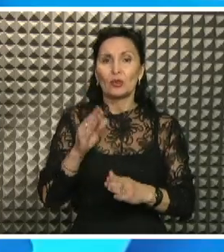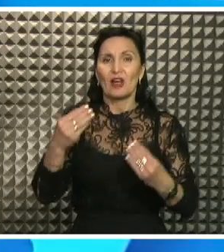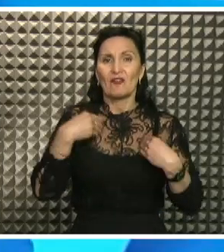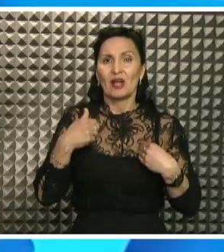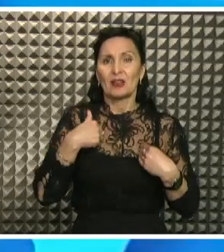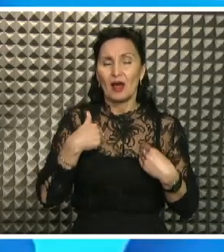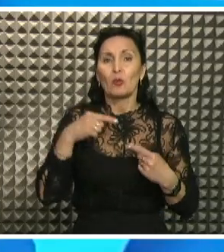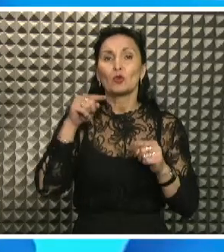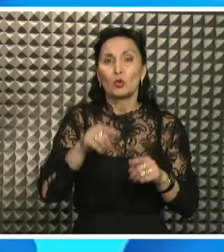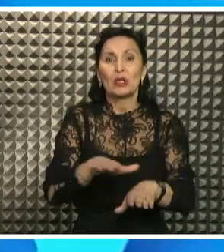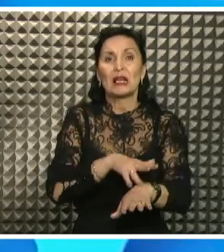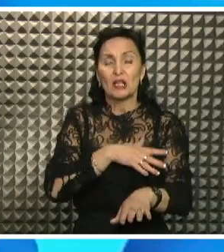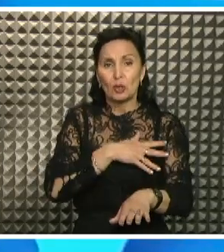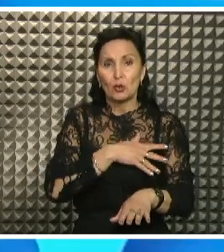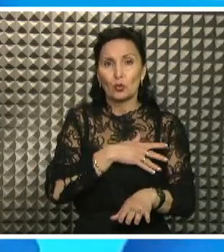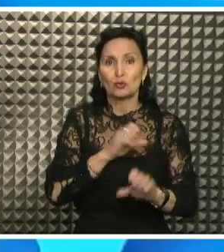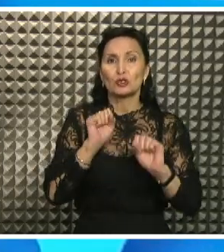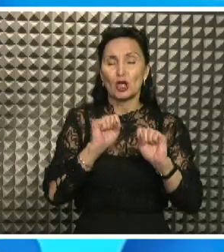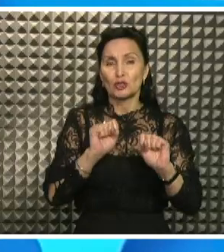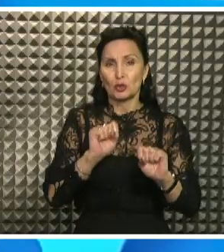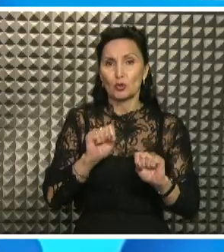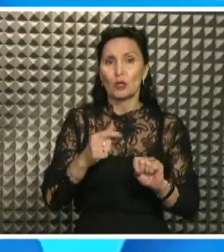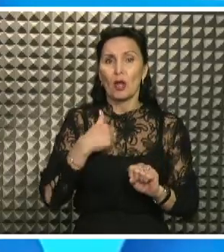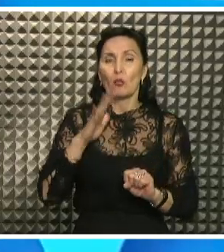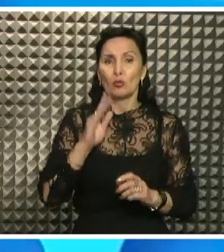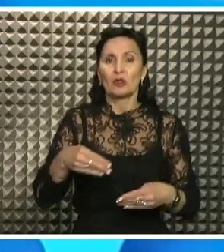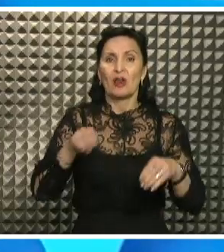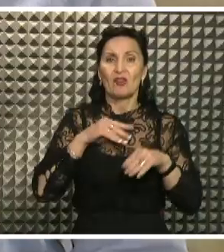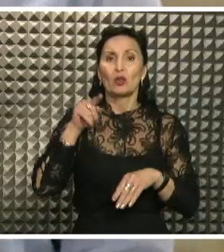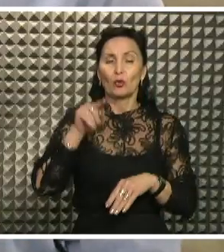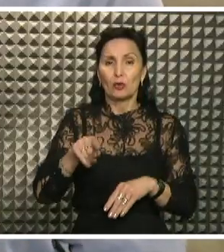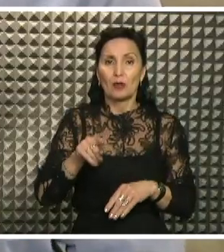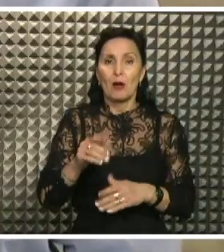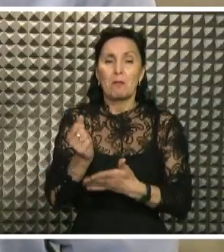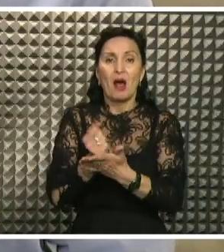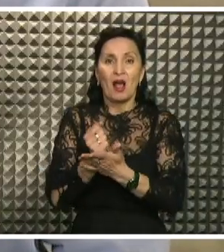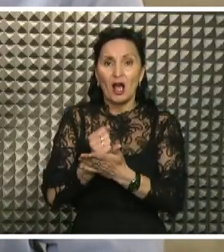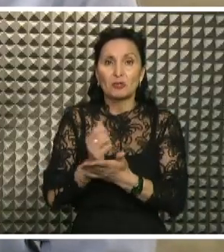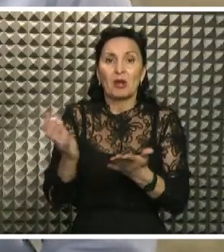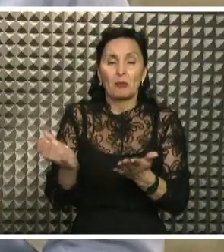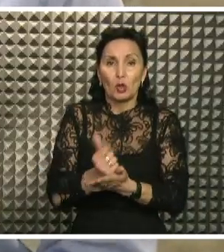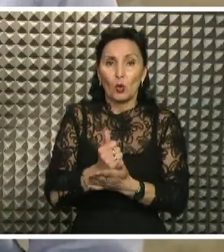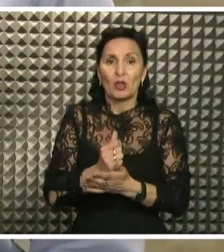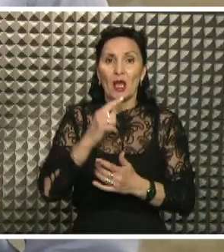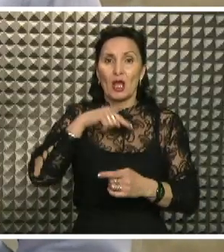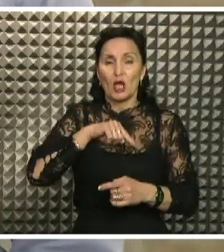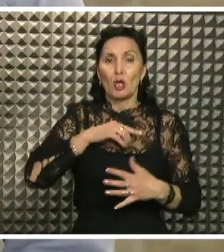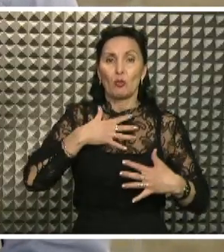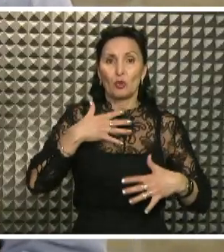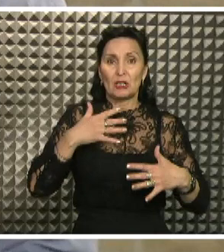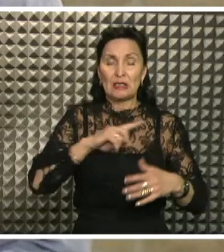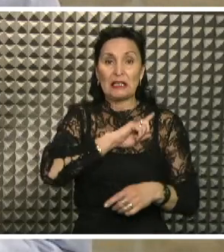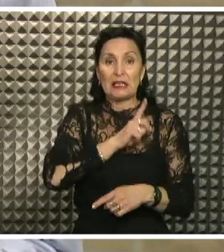давать как раз вот ту длительную надежную защиту. Они нам будут давать тот багаж приобретенного иммунитета, который с нами останется